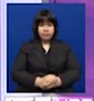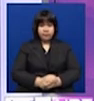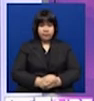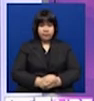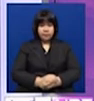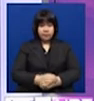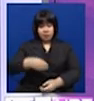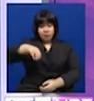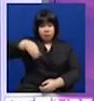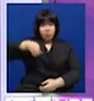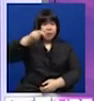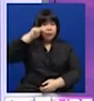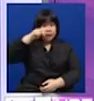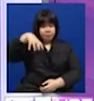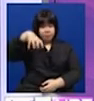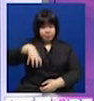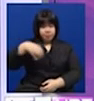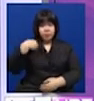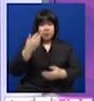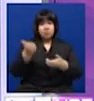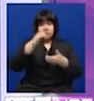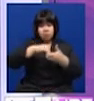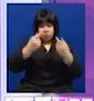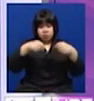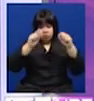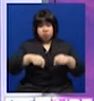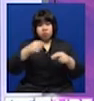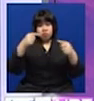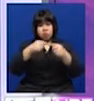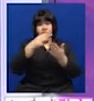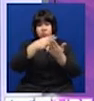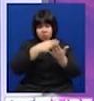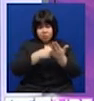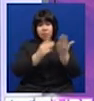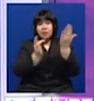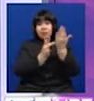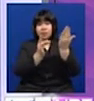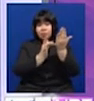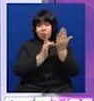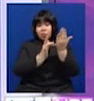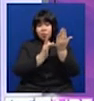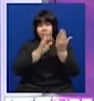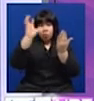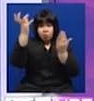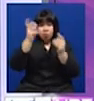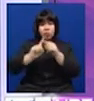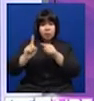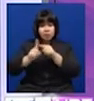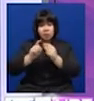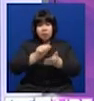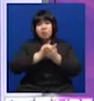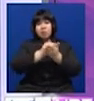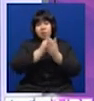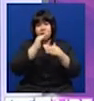การประปานครหลวงร่วมมือกับจิสดาลงนามความร่วมมือทางวิชาการด้านนำเทคโนโลยีอวกาศยกระดับการบริการประชาชน